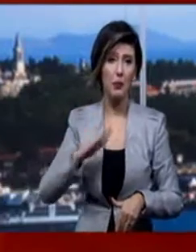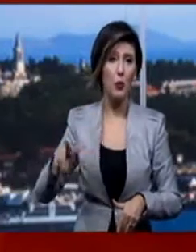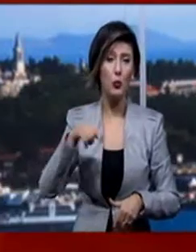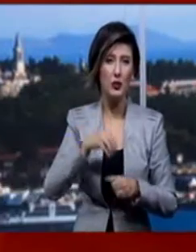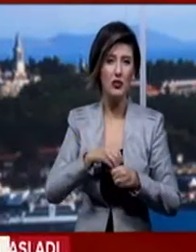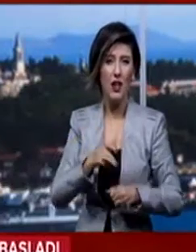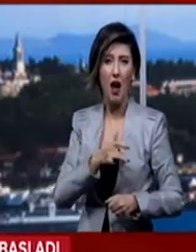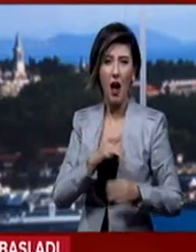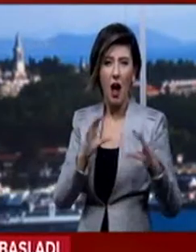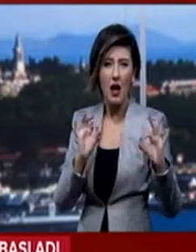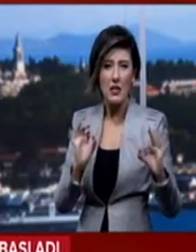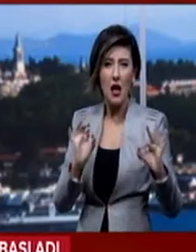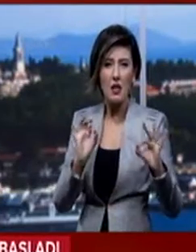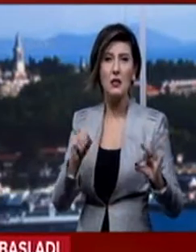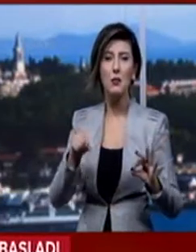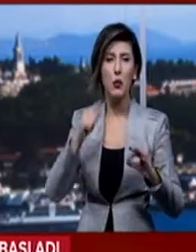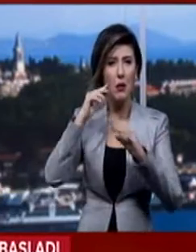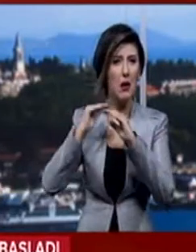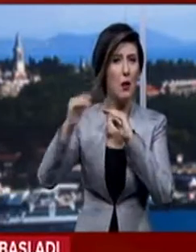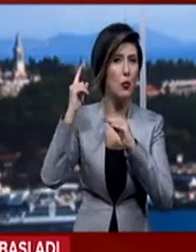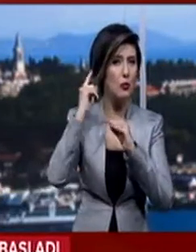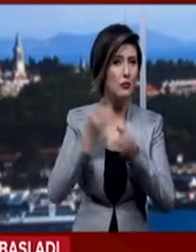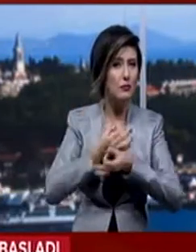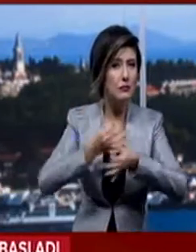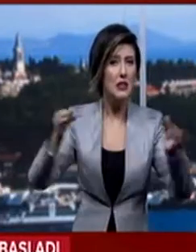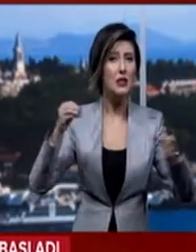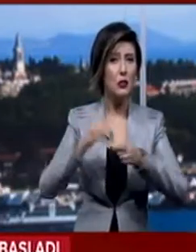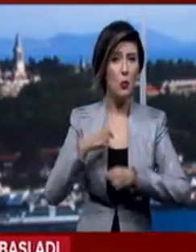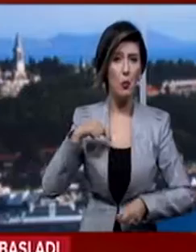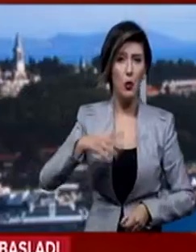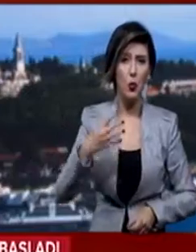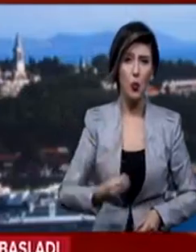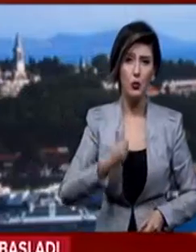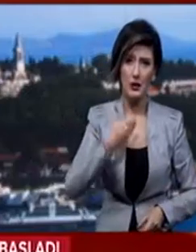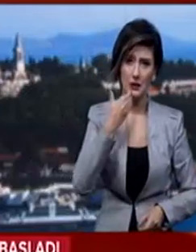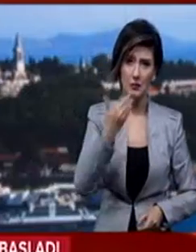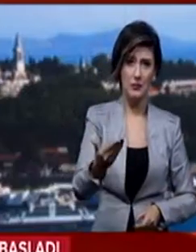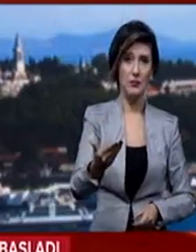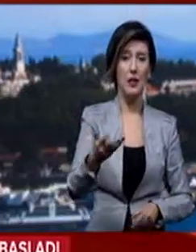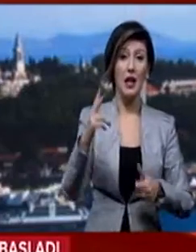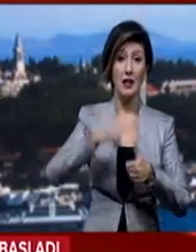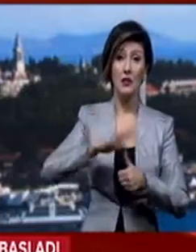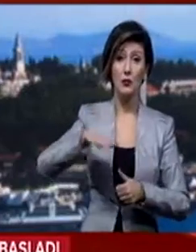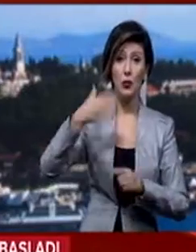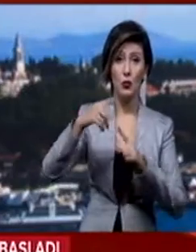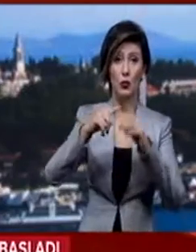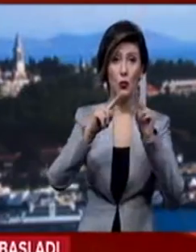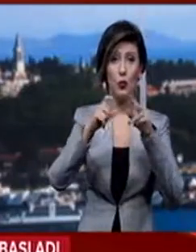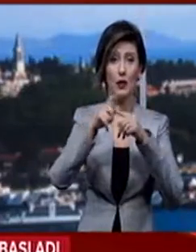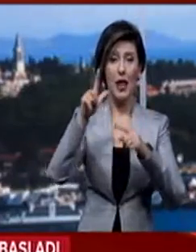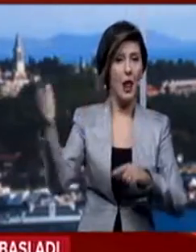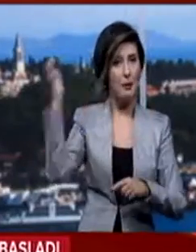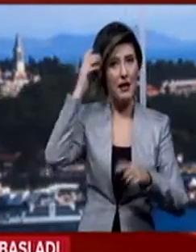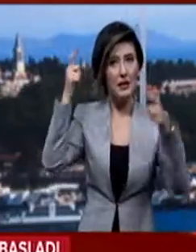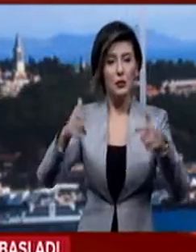hassasiyetin bütün kamuoyuna duyurulması konusunda burada olduğumu özellikle belirtmek istiyorum. katılımcılar daha sonra tünel meydanına kadar